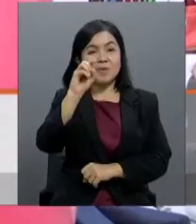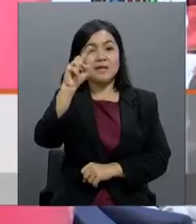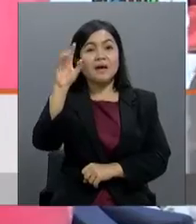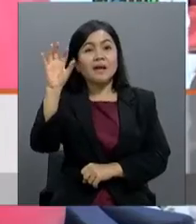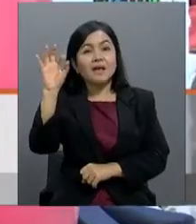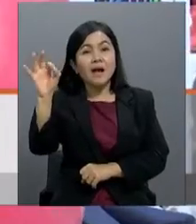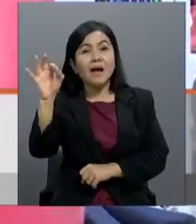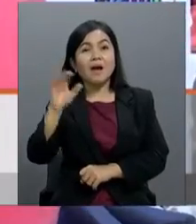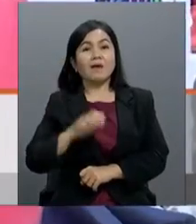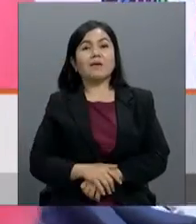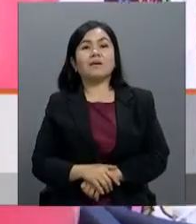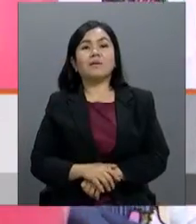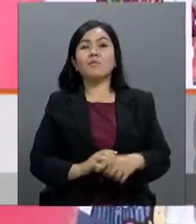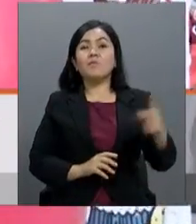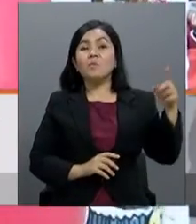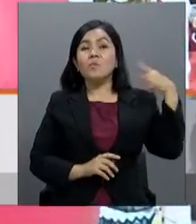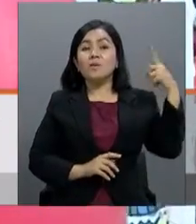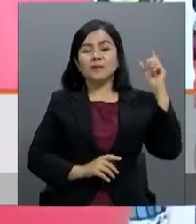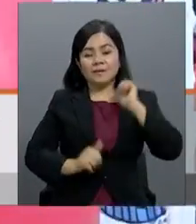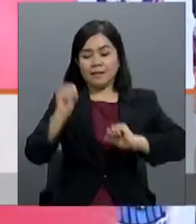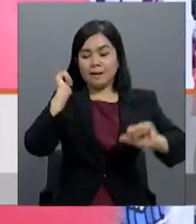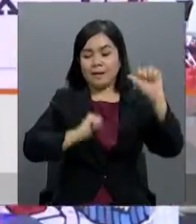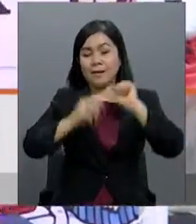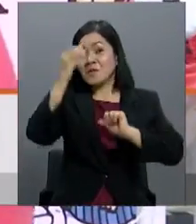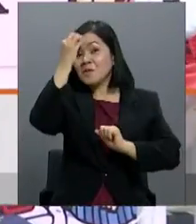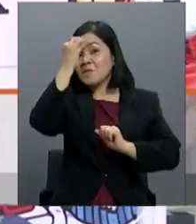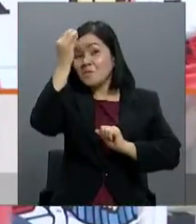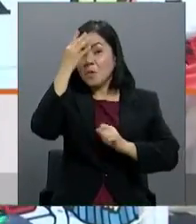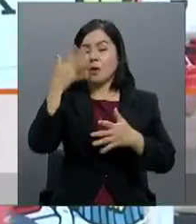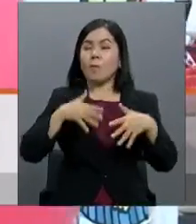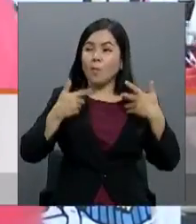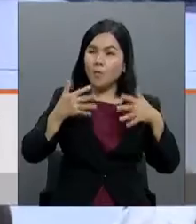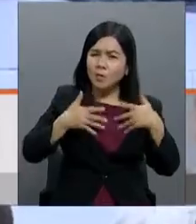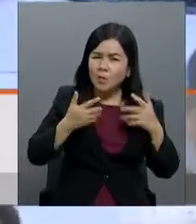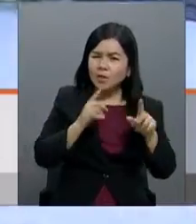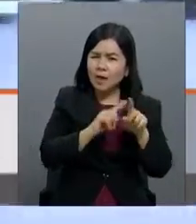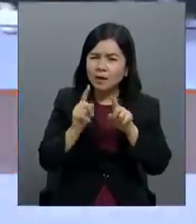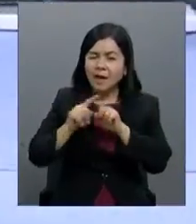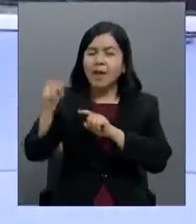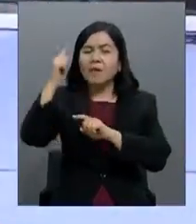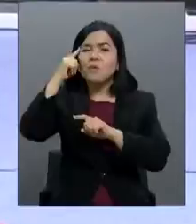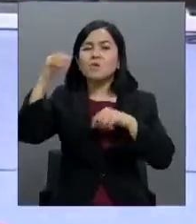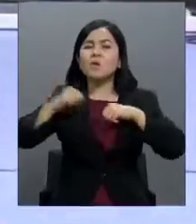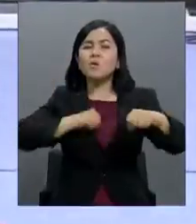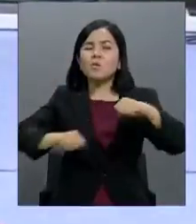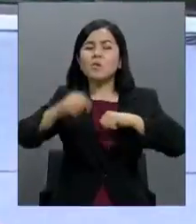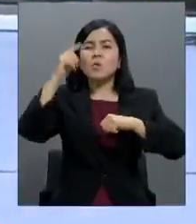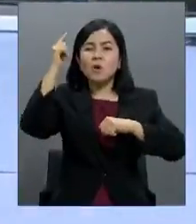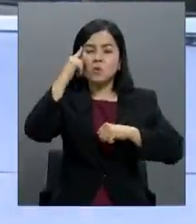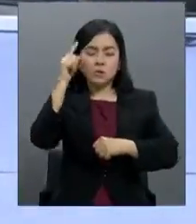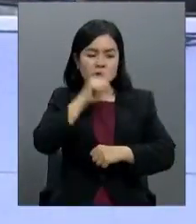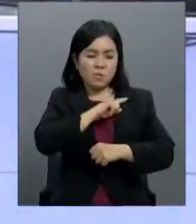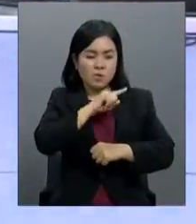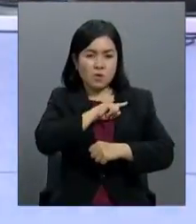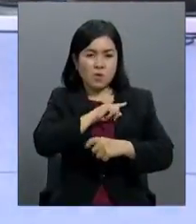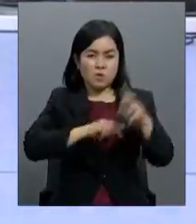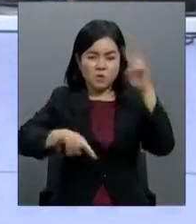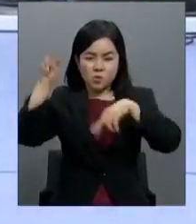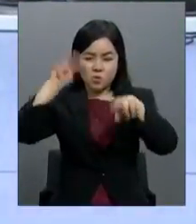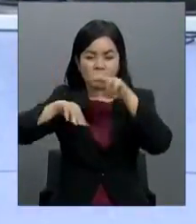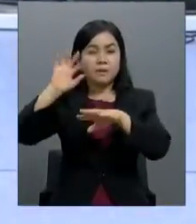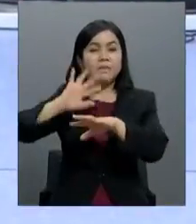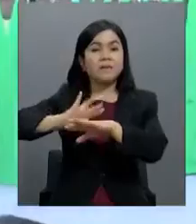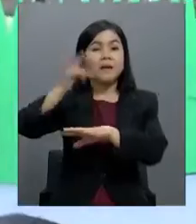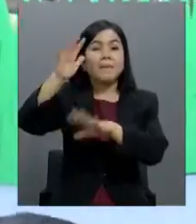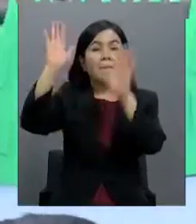แองเจล่าเชอรี่นักแสดงสตรีทโชว์จากญี่ปุ่นใช้ความสนุกแทรกประเด็นอนุรักษ์สู่เยาวชนเพราะตลอดทั้งโชว์ยังได้เห็นการเลียนแบ